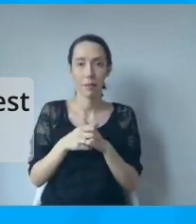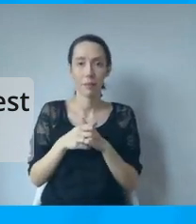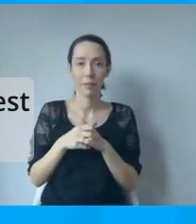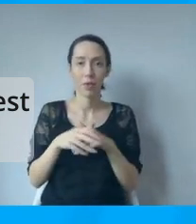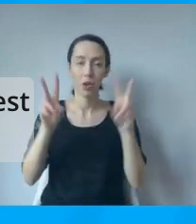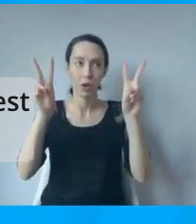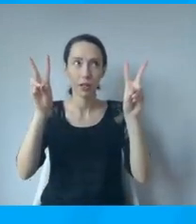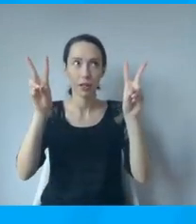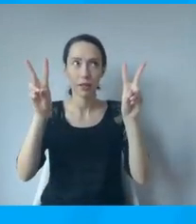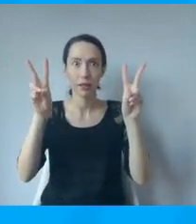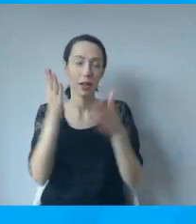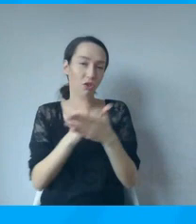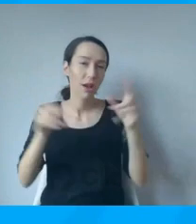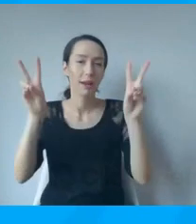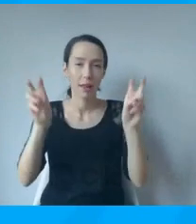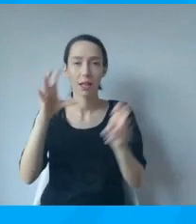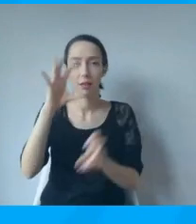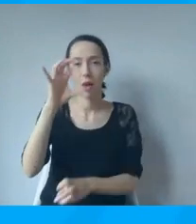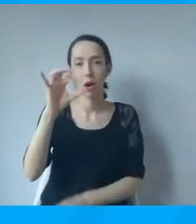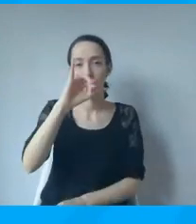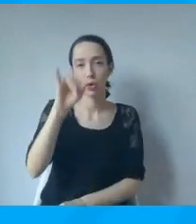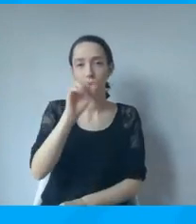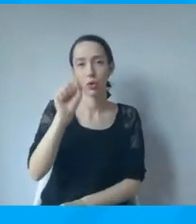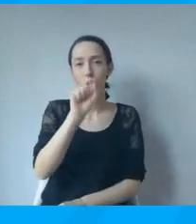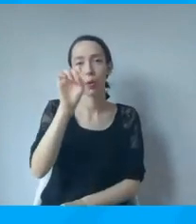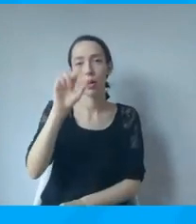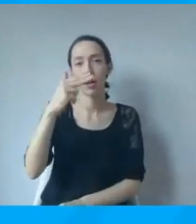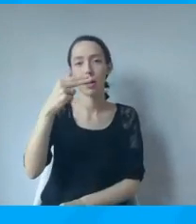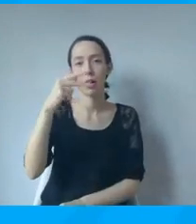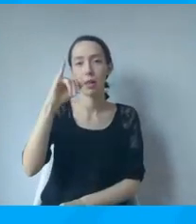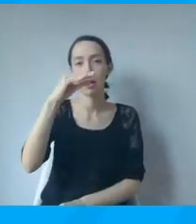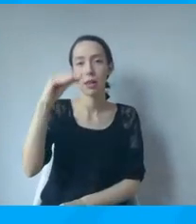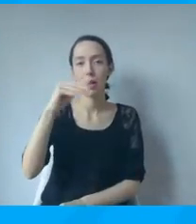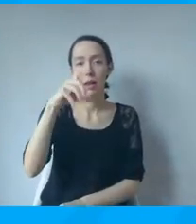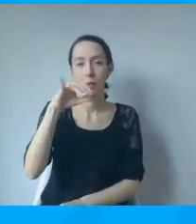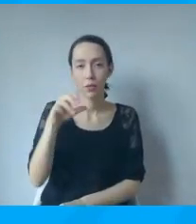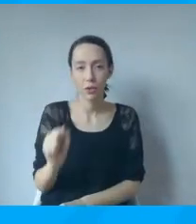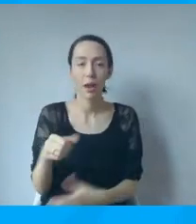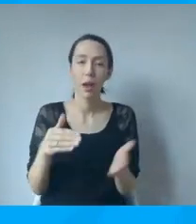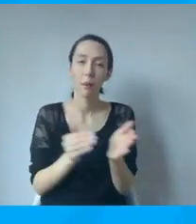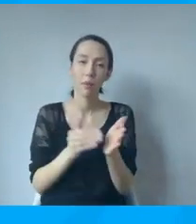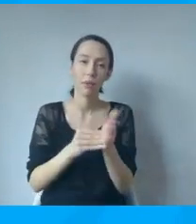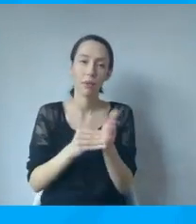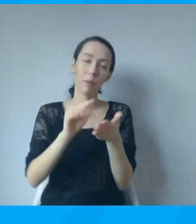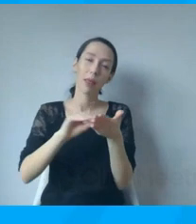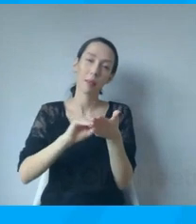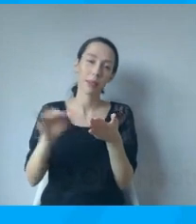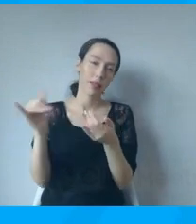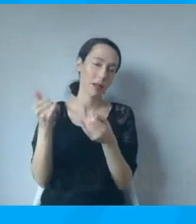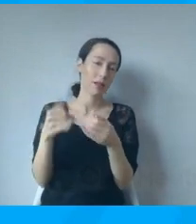osiągnięcia. Warto tam wpisać znajomość języka obcego.